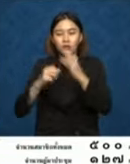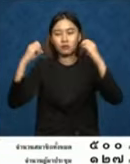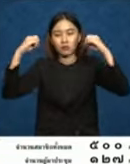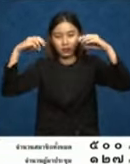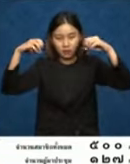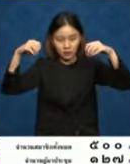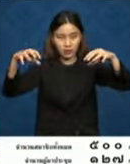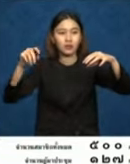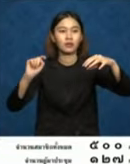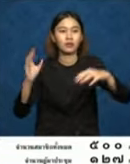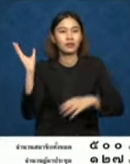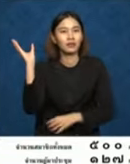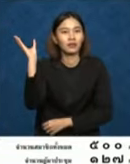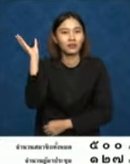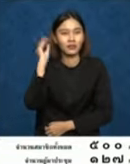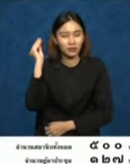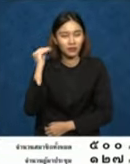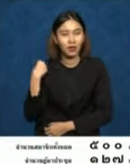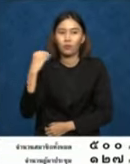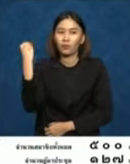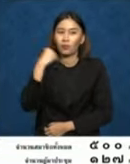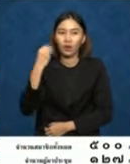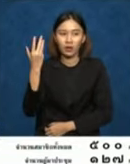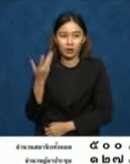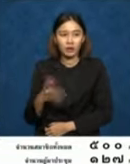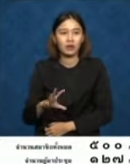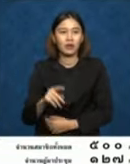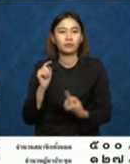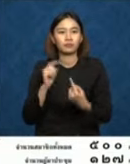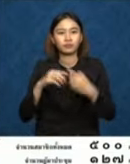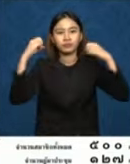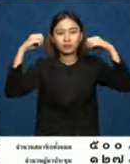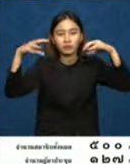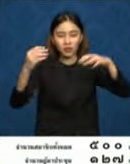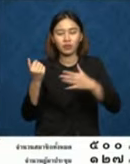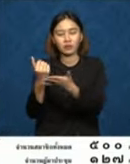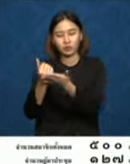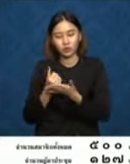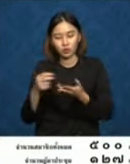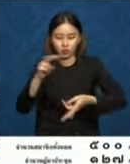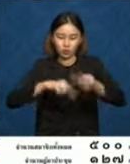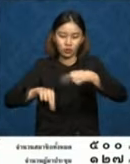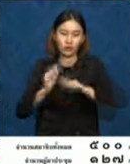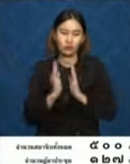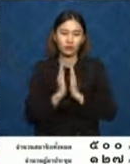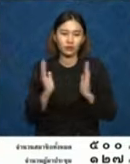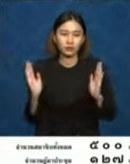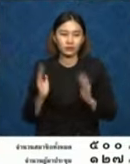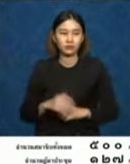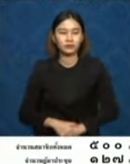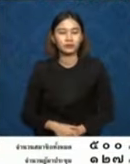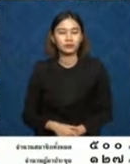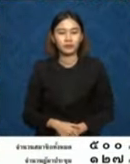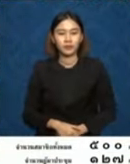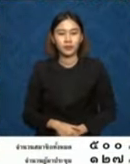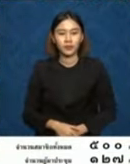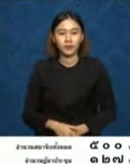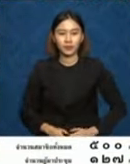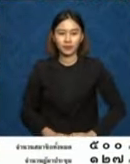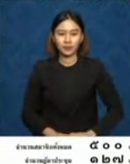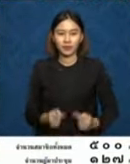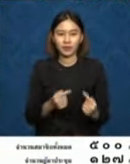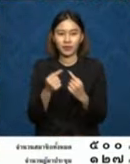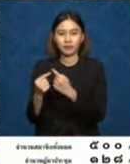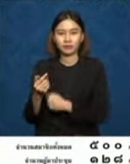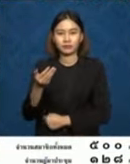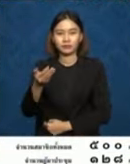ครับร้องแทฟฟี่ฟองดูไปกี่ครั้งแล้วครับโยธาเขตคลองเตยการไฟฟ้าเขตคลองเตยรบกวนมาจัดการหน่อยครับขอบคุณครับ ขอบคุณครับเชิญท่